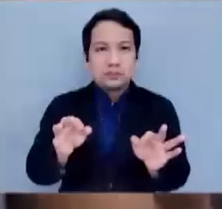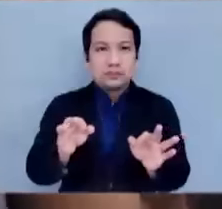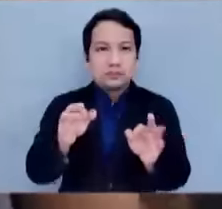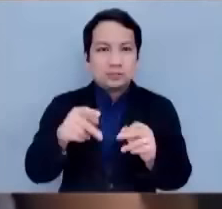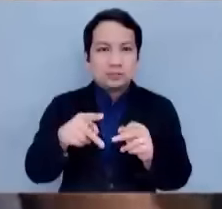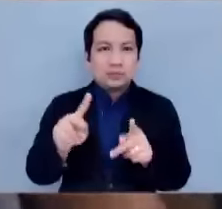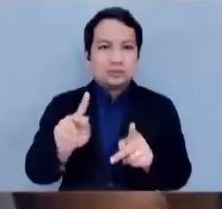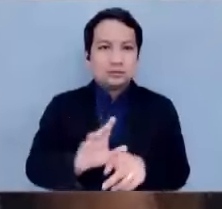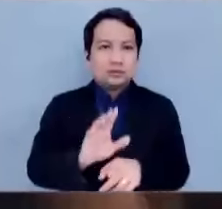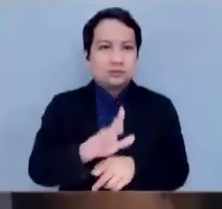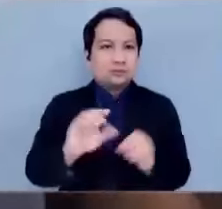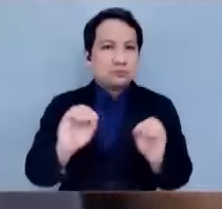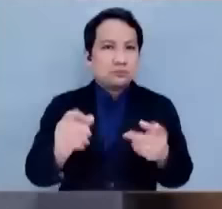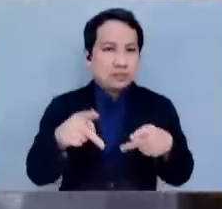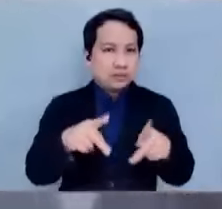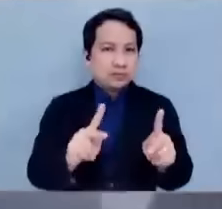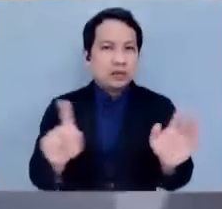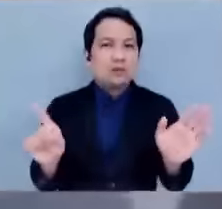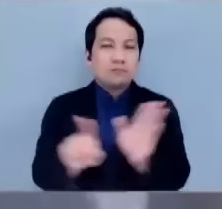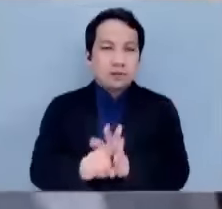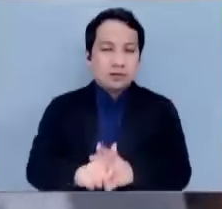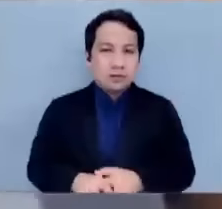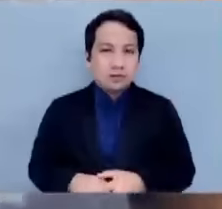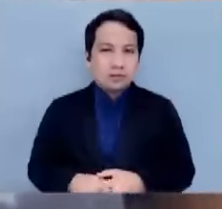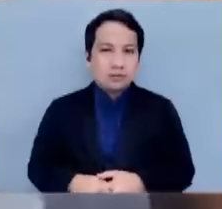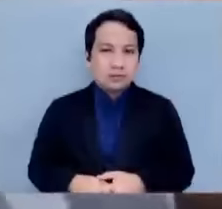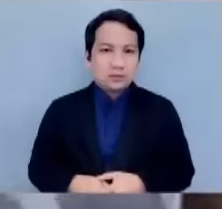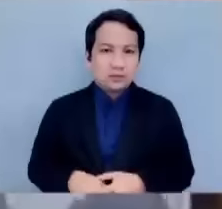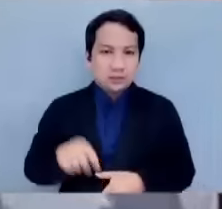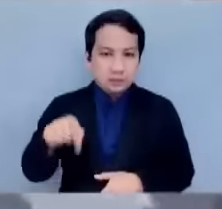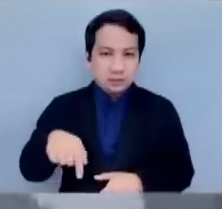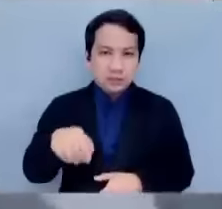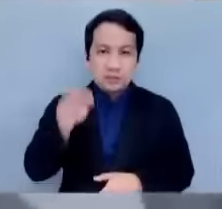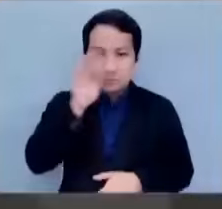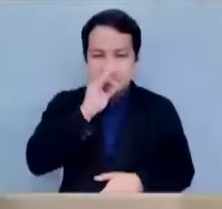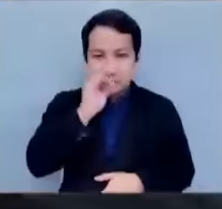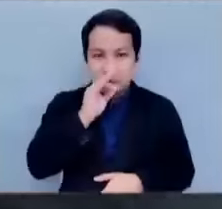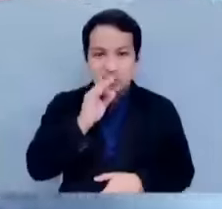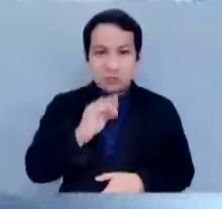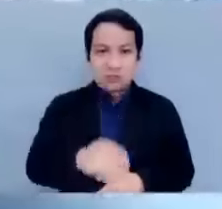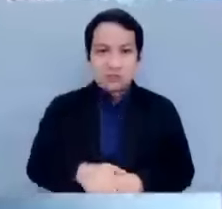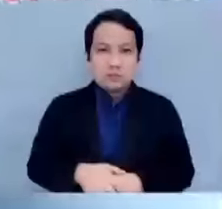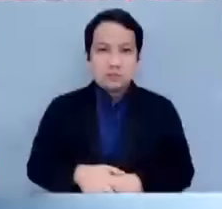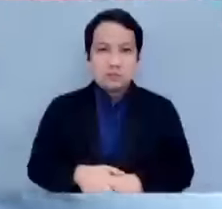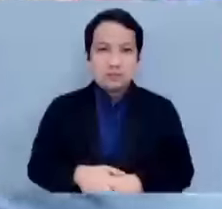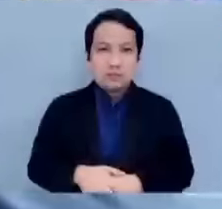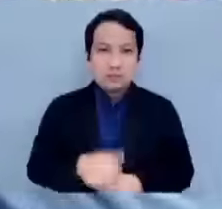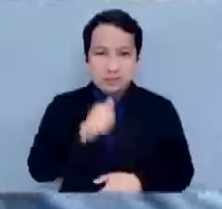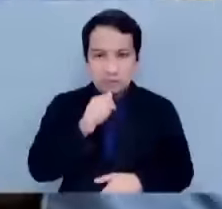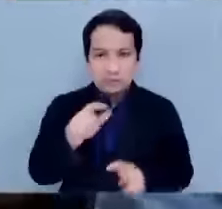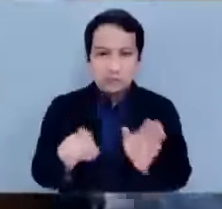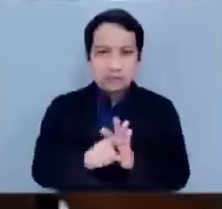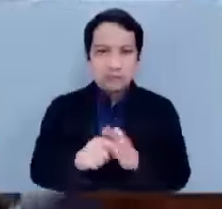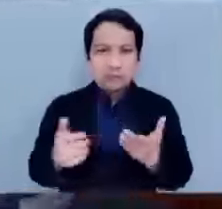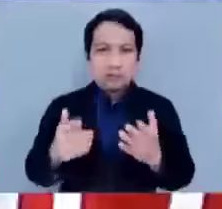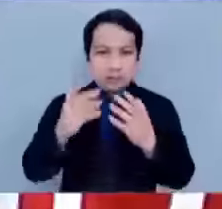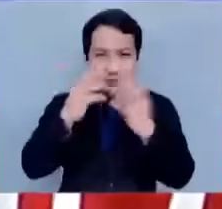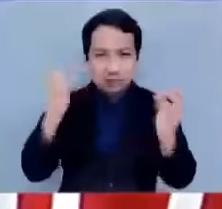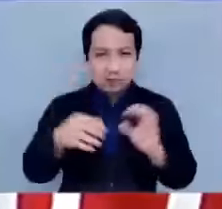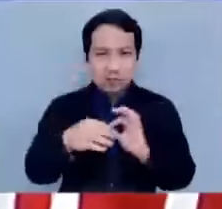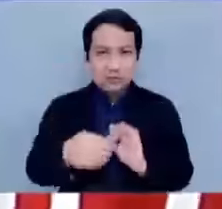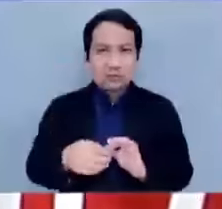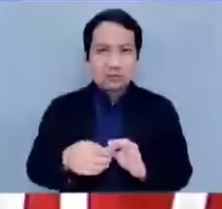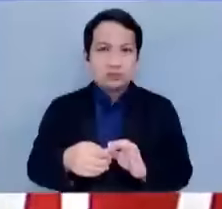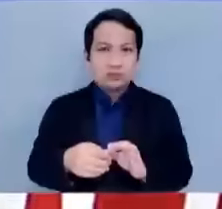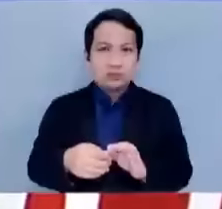permit, hindi po kayo mag-program. Sa Pilipino naman yung Menjola, sir. Bakit kami pinababa? Opo. Para hindi na uminit pa ang sitwasyon, namagitan na